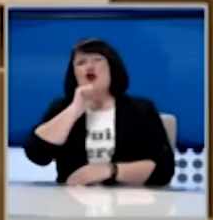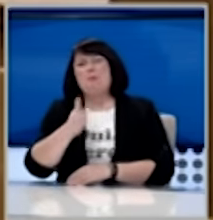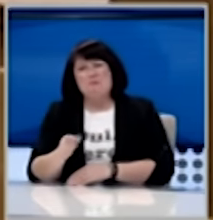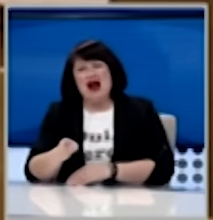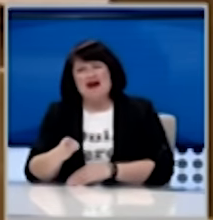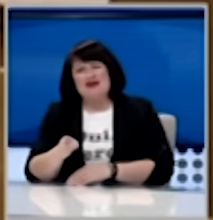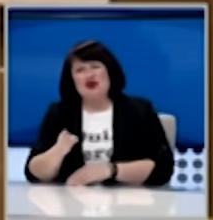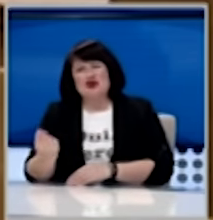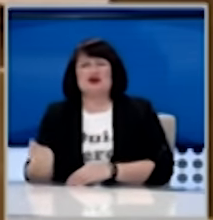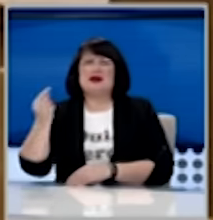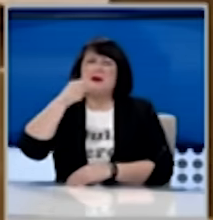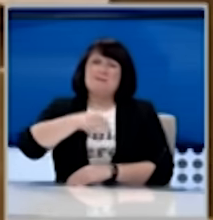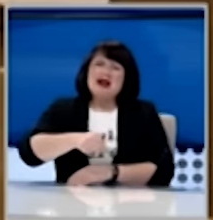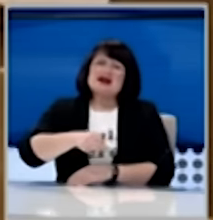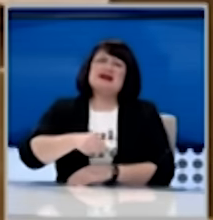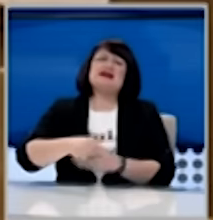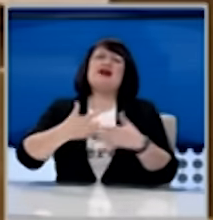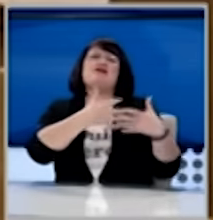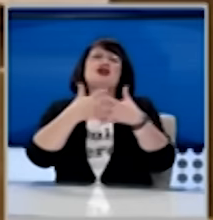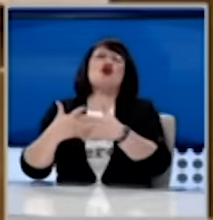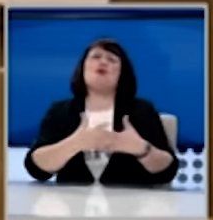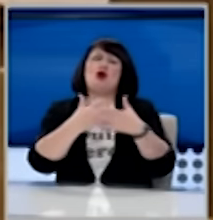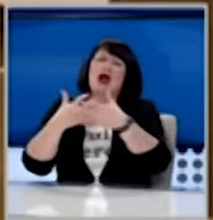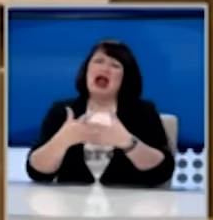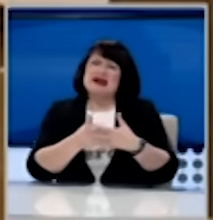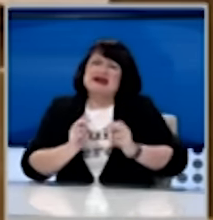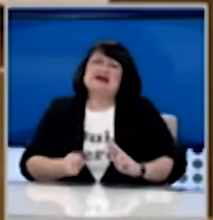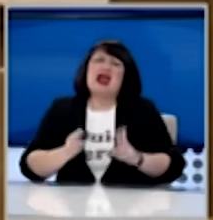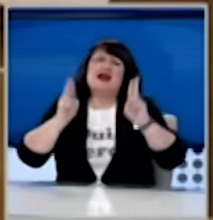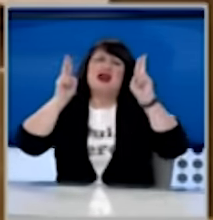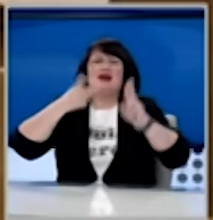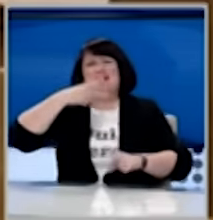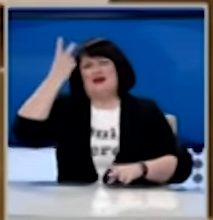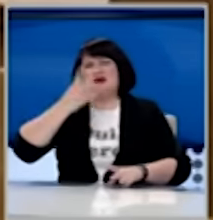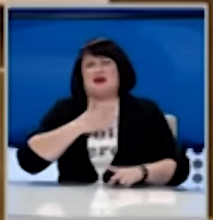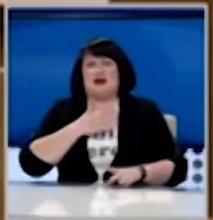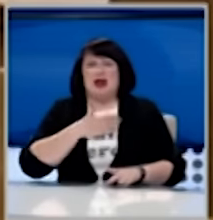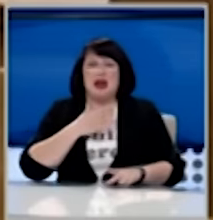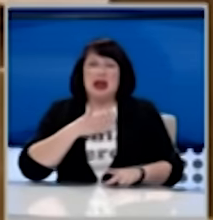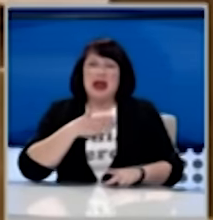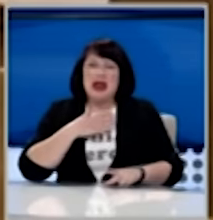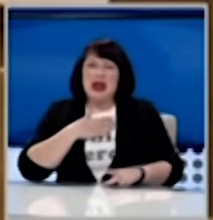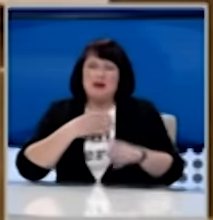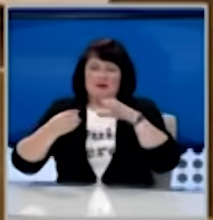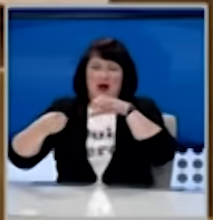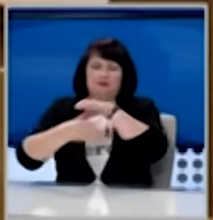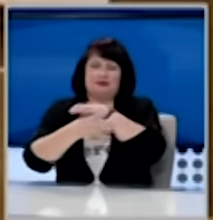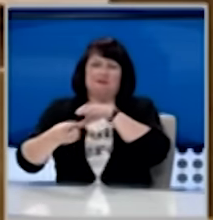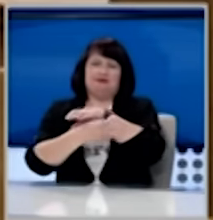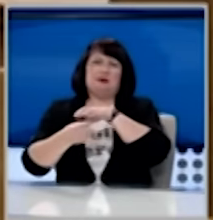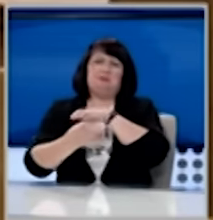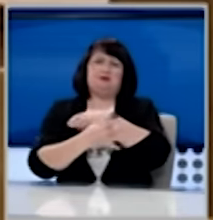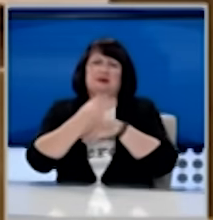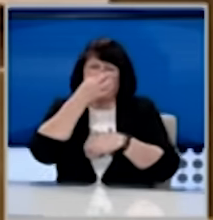θα το αγοράζουν ενεργοβόρες βιομηχανίες ως δικαίωμα περισσότερων εκπομπών από τη